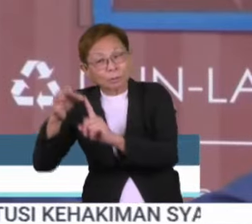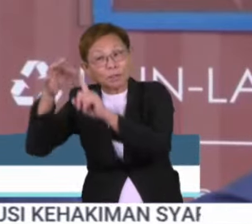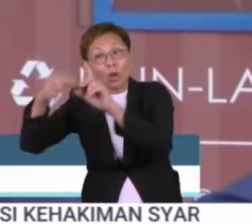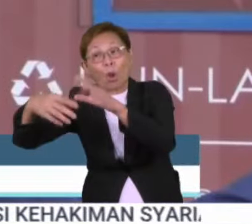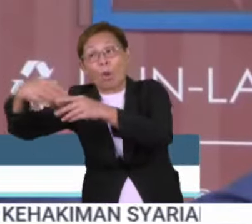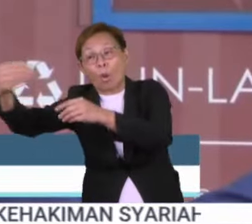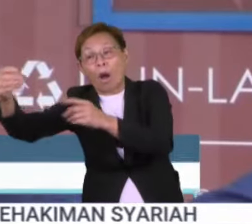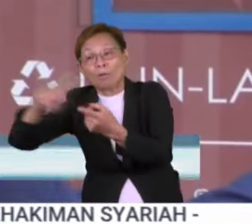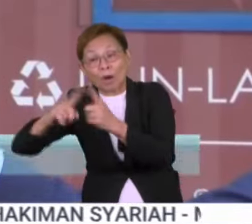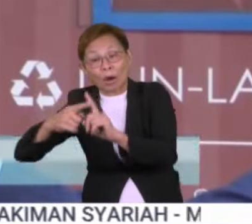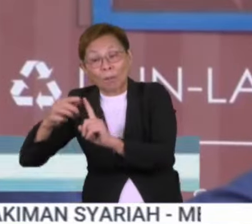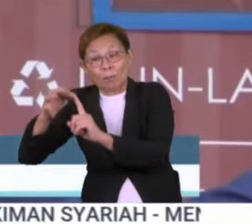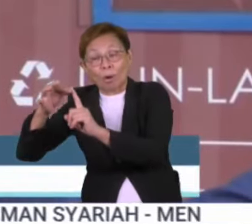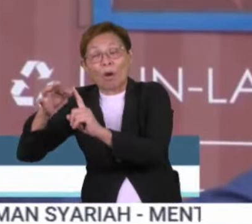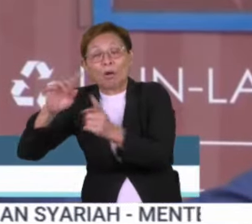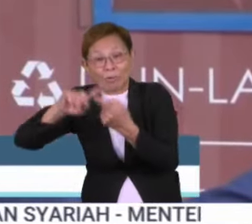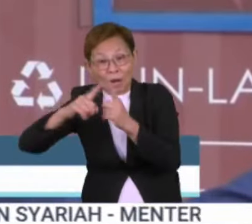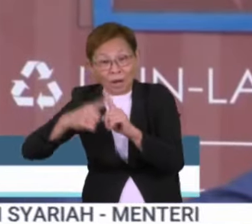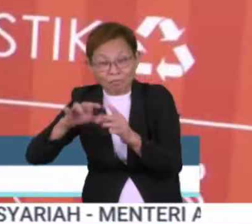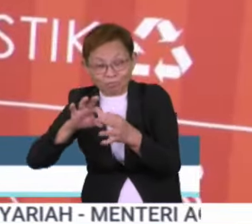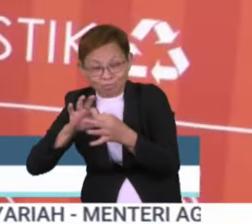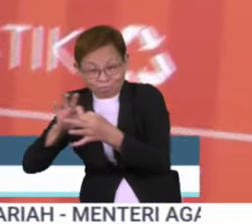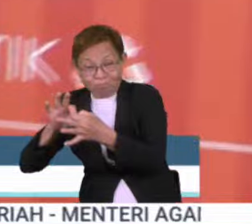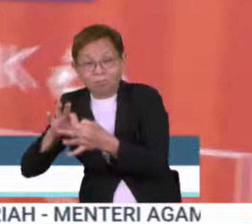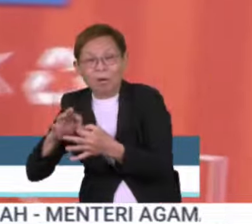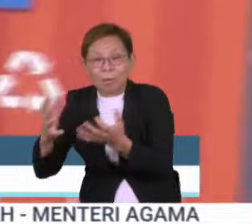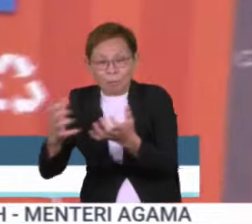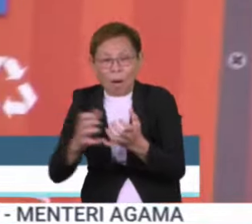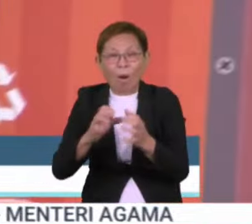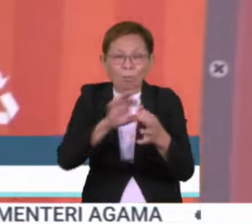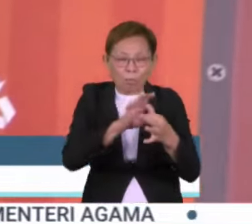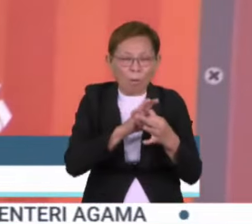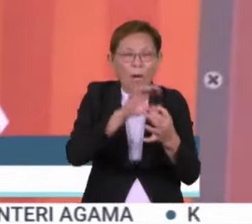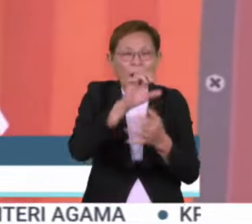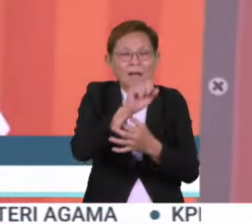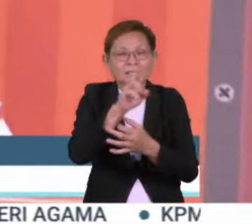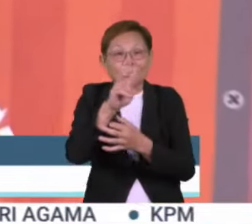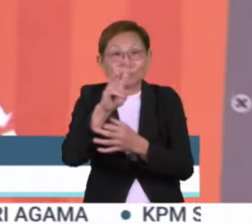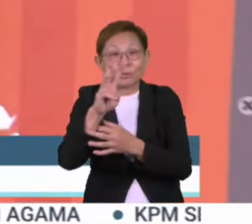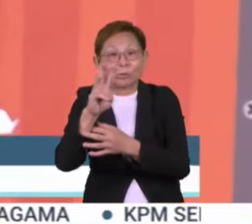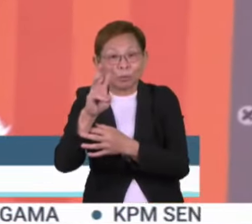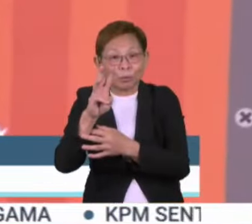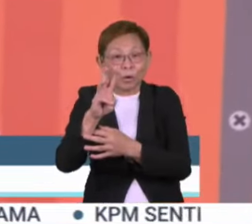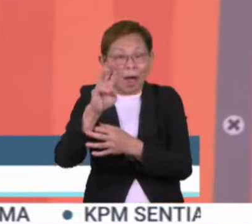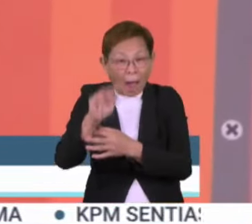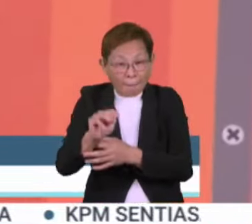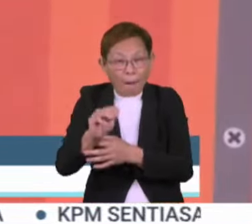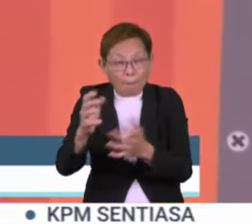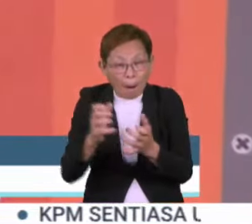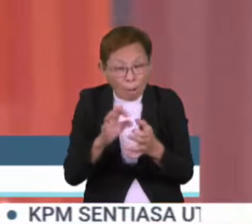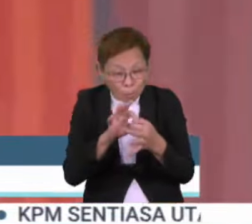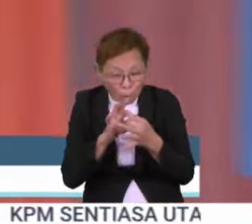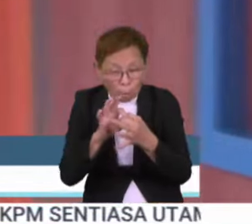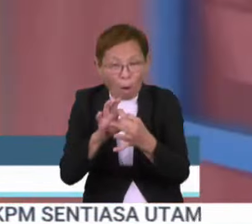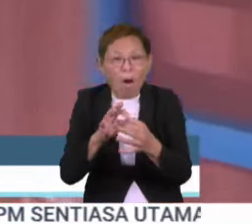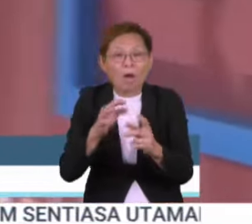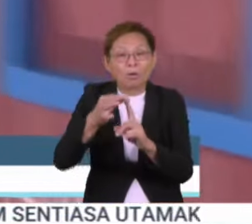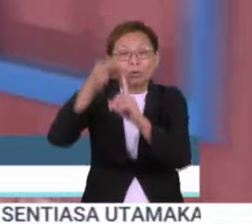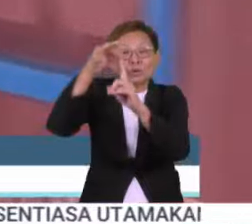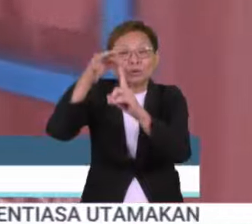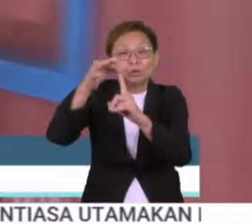luar sana yang mana ingin bekerjasama dengan pihak SWM Environment untuk mewujudkan fasiliti seperti ini yang mana ataupun